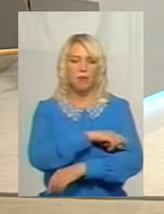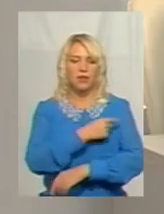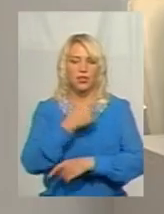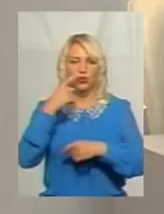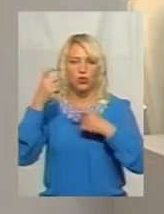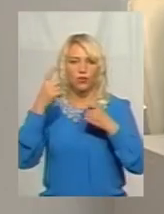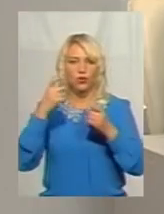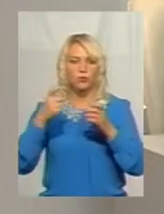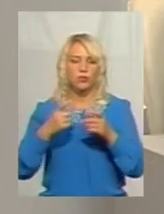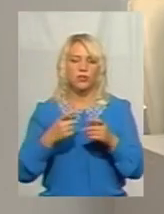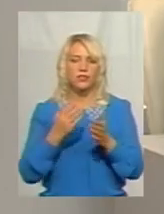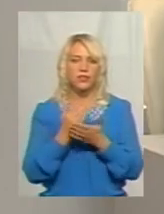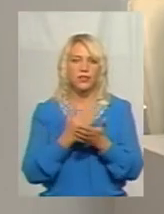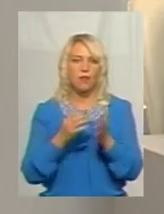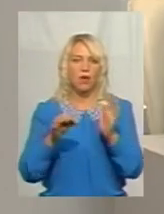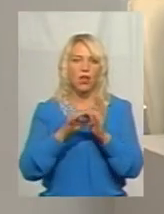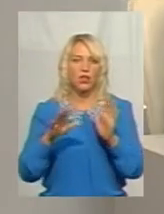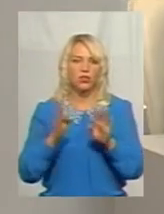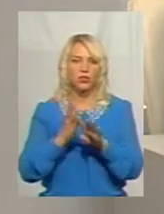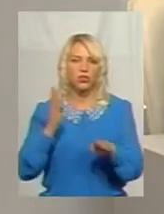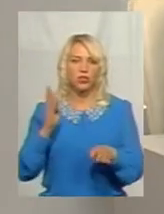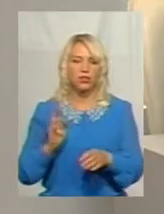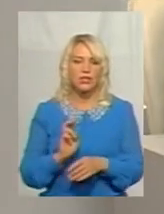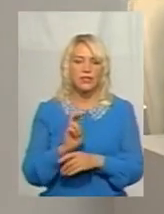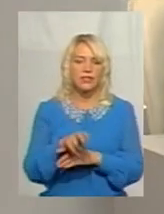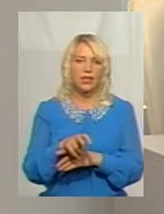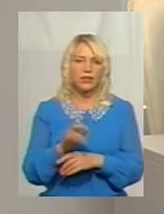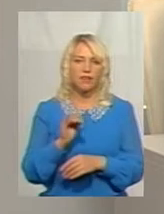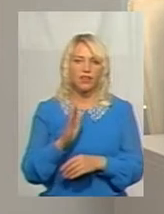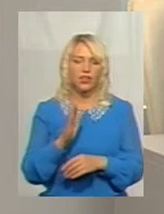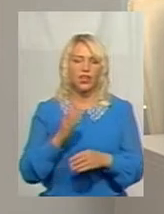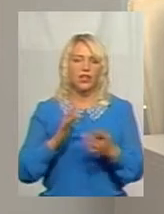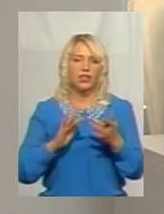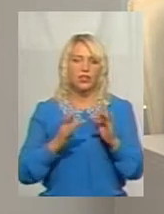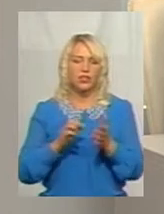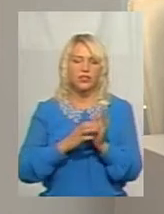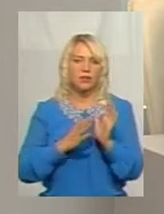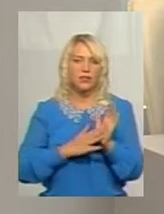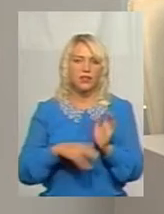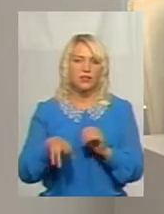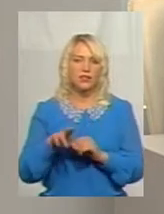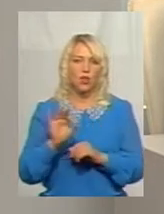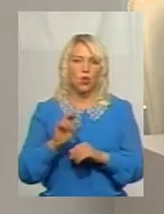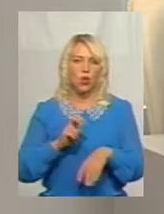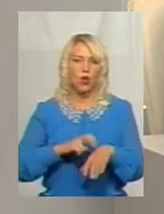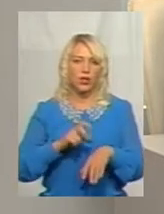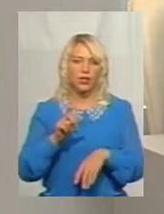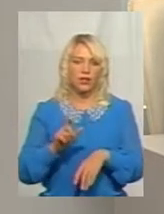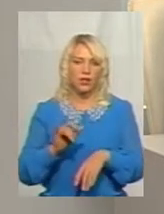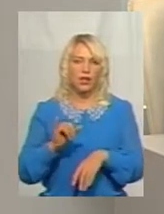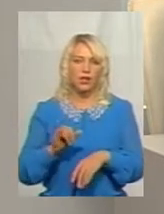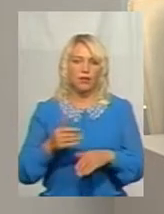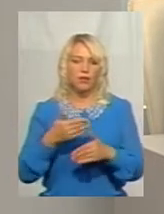через електронну чергу, тобто зайти в інтернет і записатись до лікаря. Ми